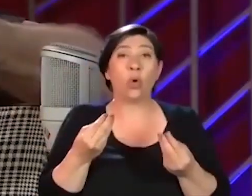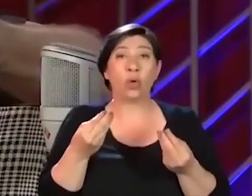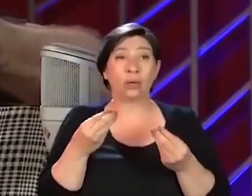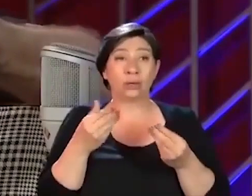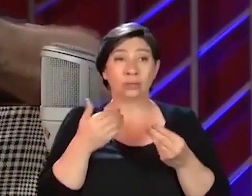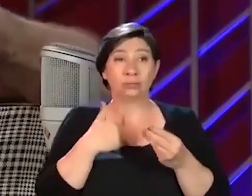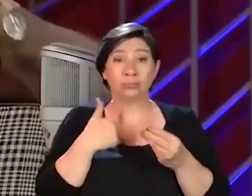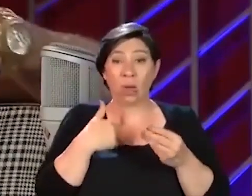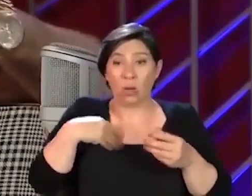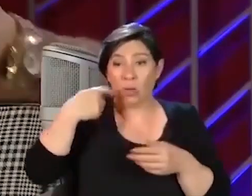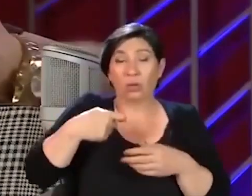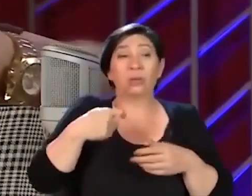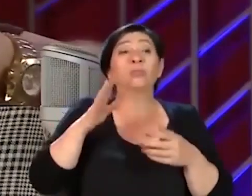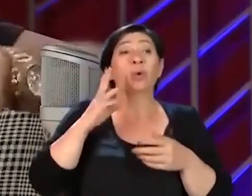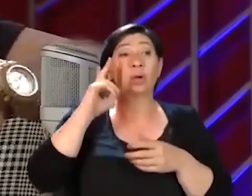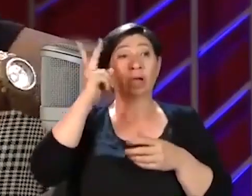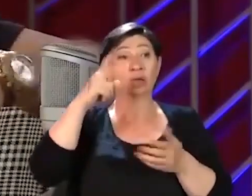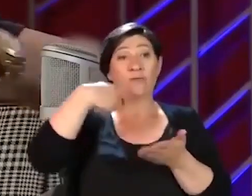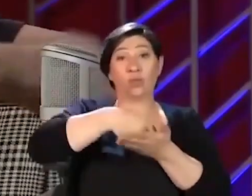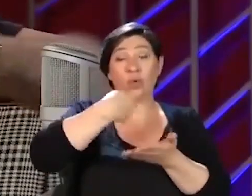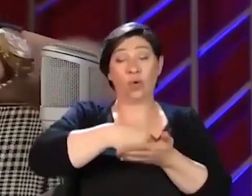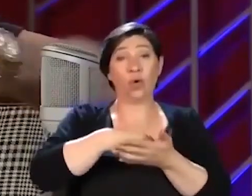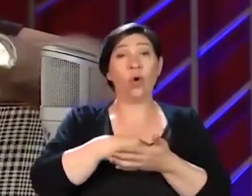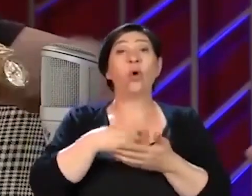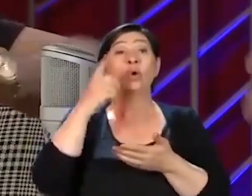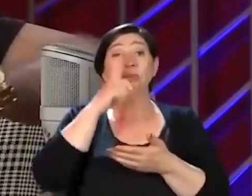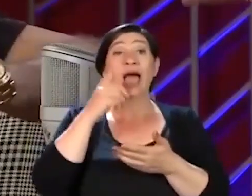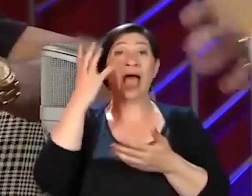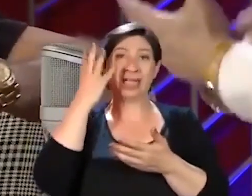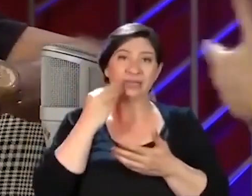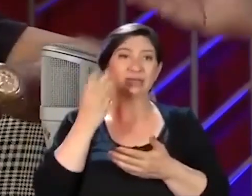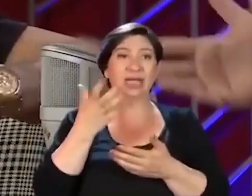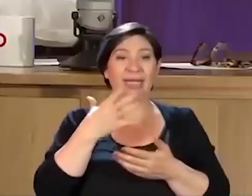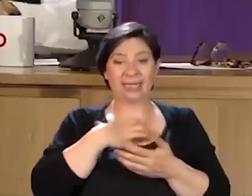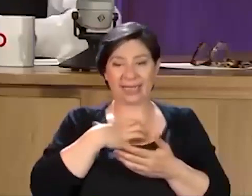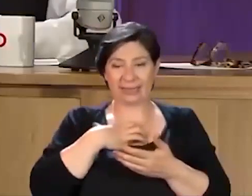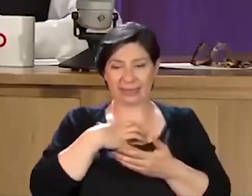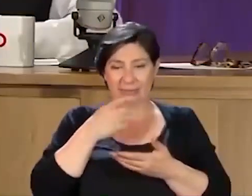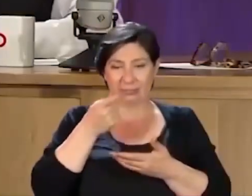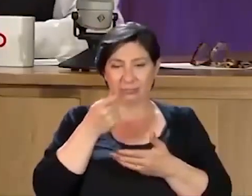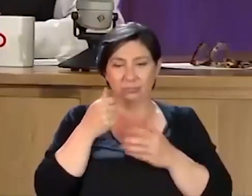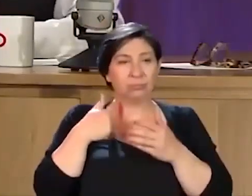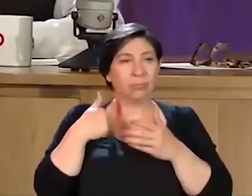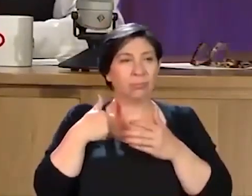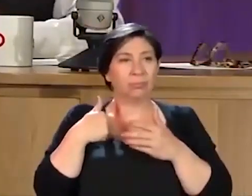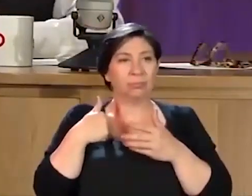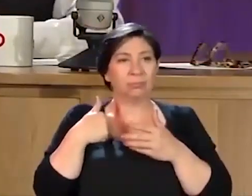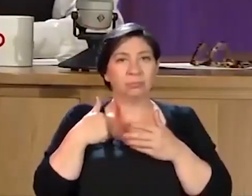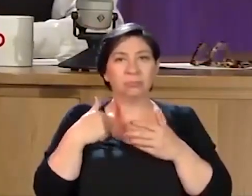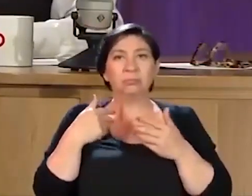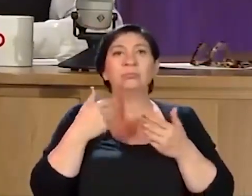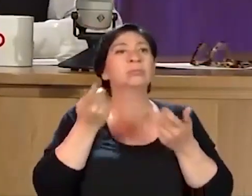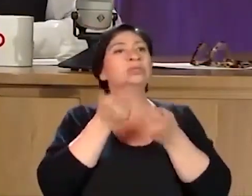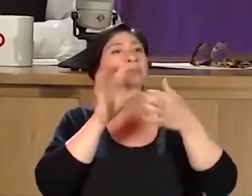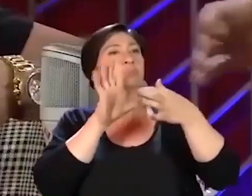Bunları ben karşılayamıyorum Yani karşı taraf karşılıyor bu noktada artık anlaşıldığını ekonomi içinde karşılanıyor Hayır ben bunu o